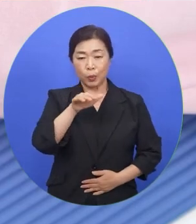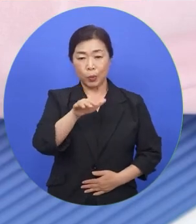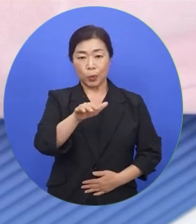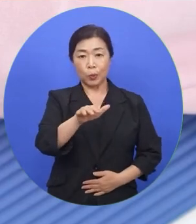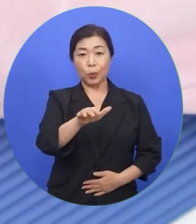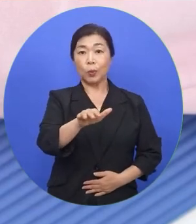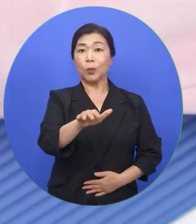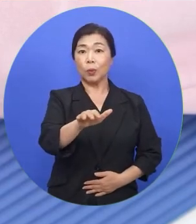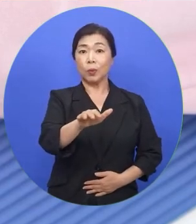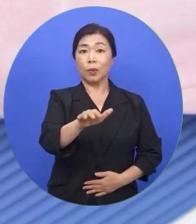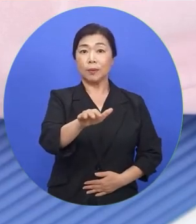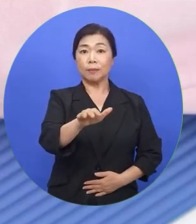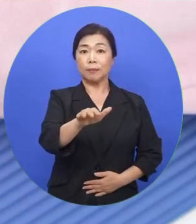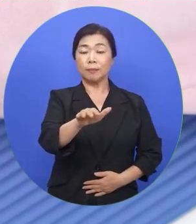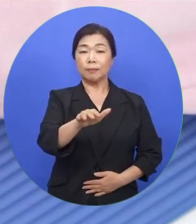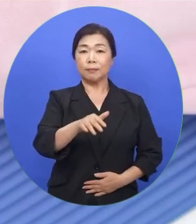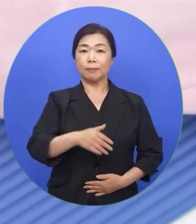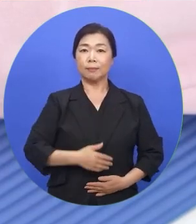내뱉고